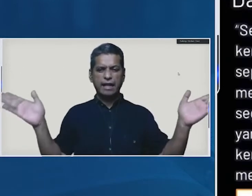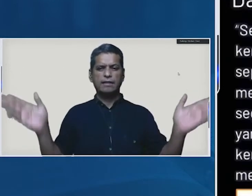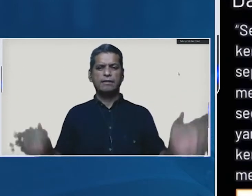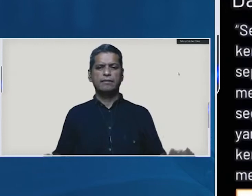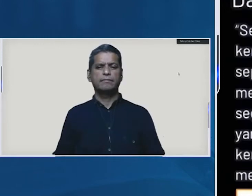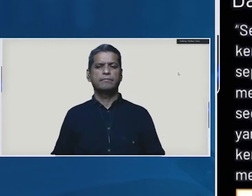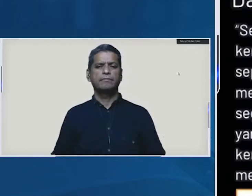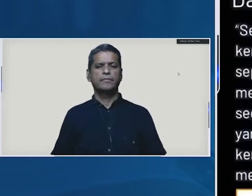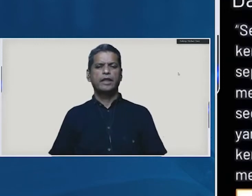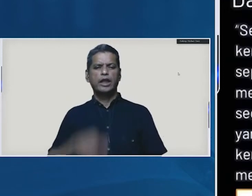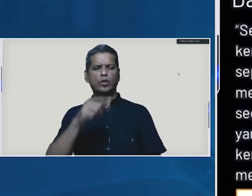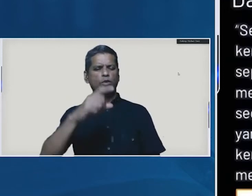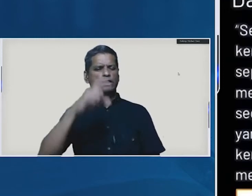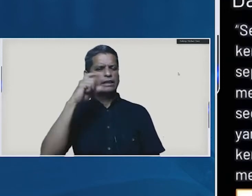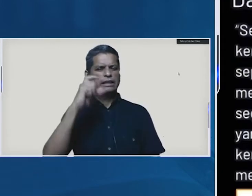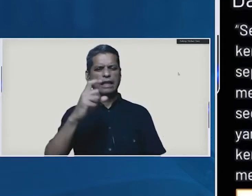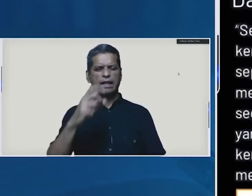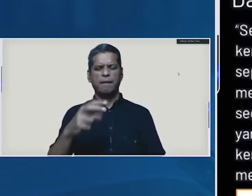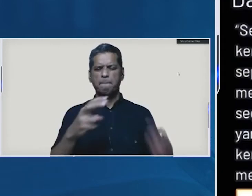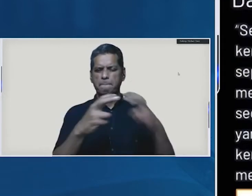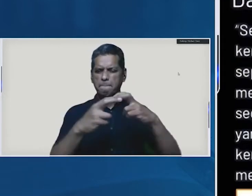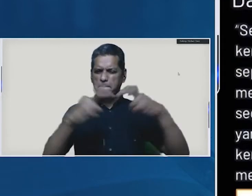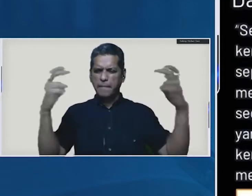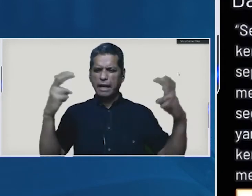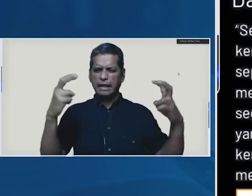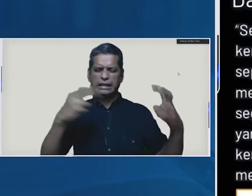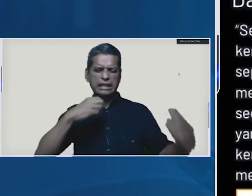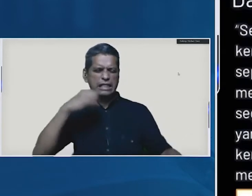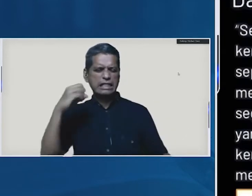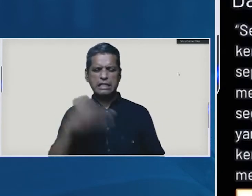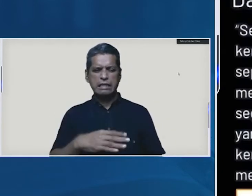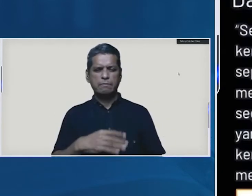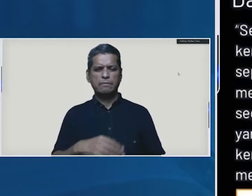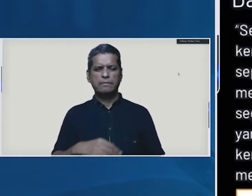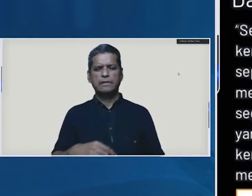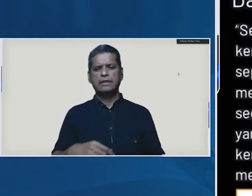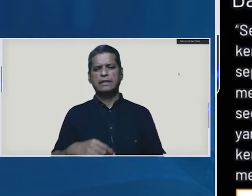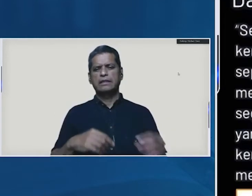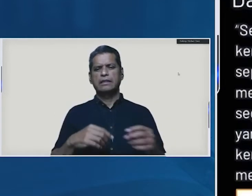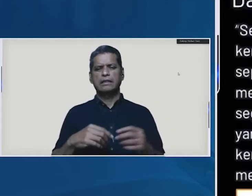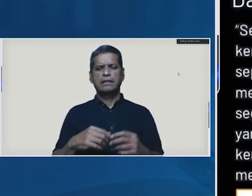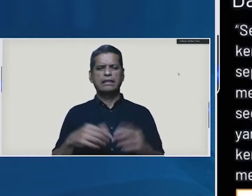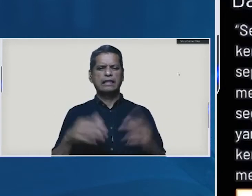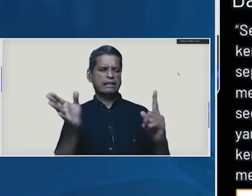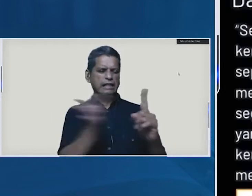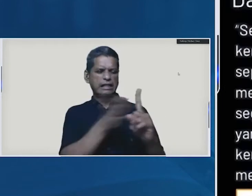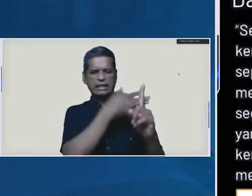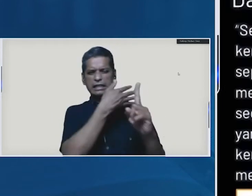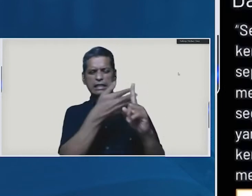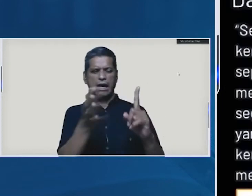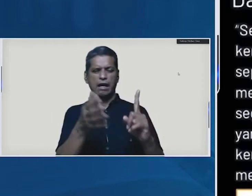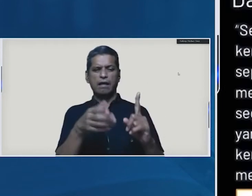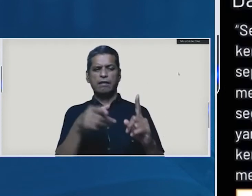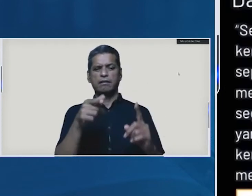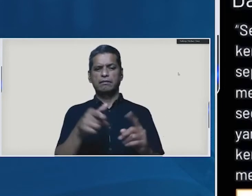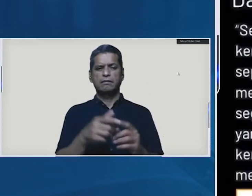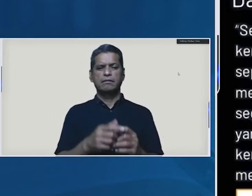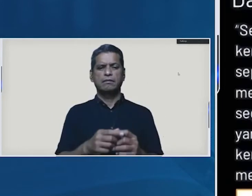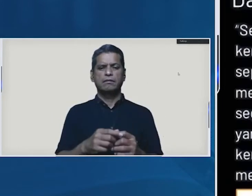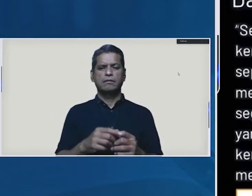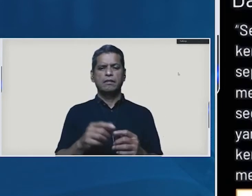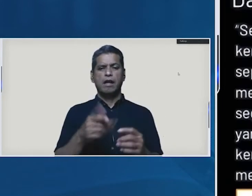kematian yang paling siksa paling siksa oleh karena Anda mati perlahan-lahan